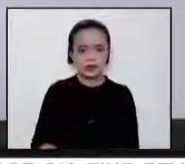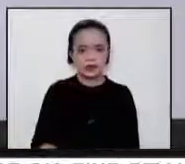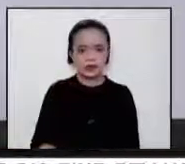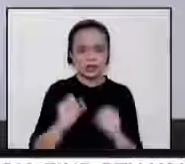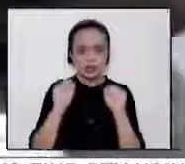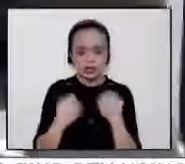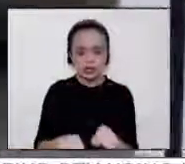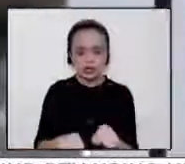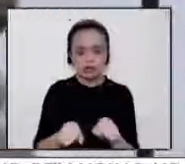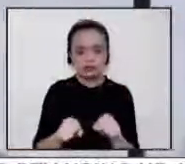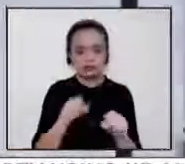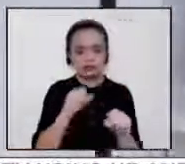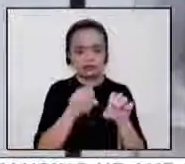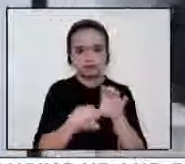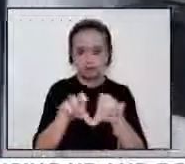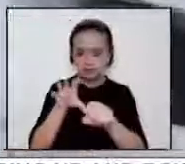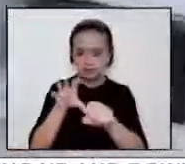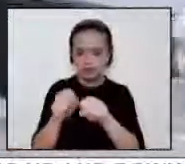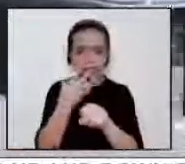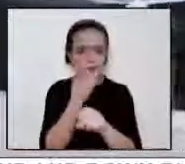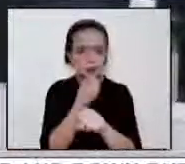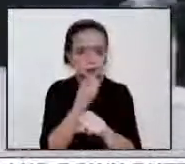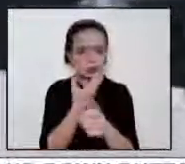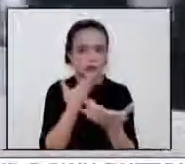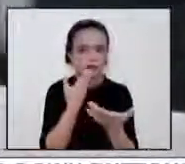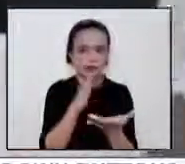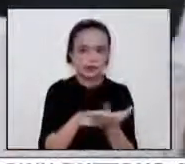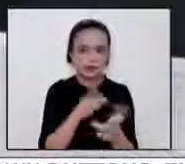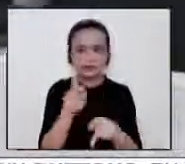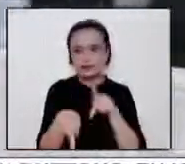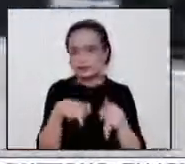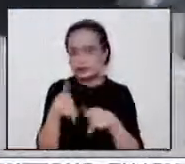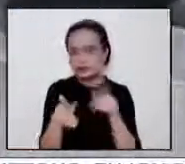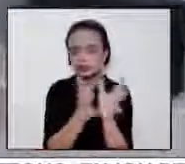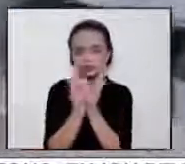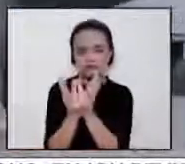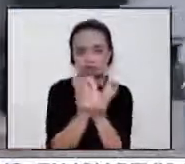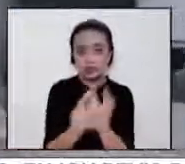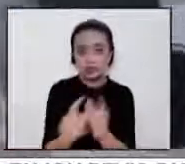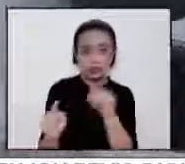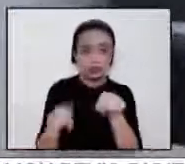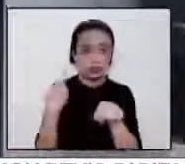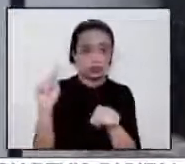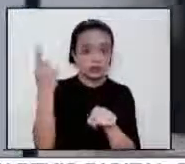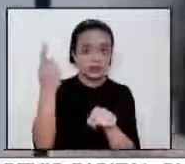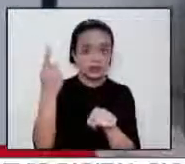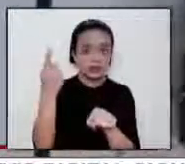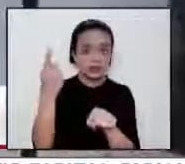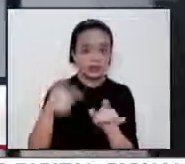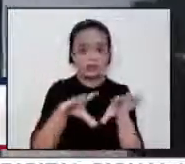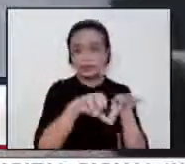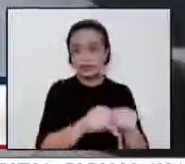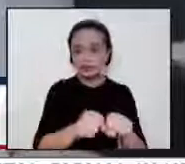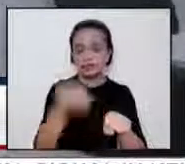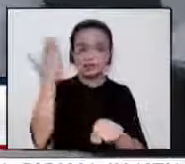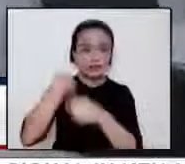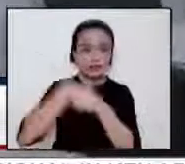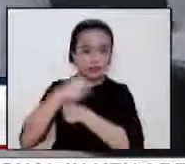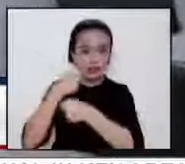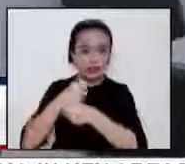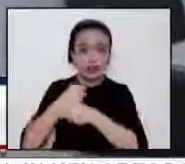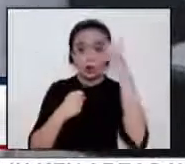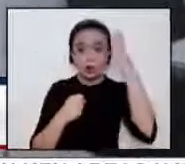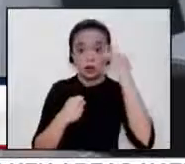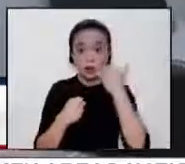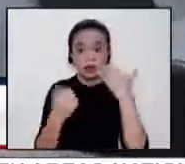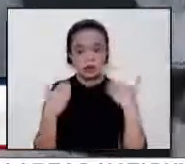sa komunidad. Si Haring Maggie ay unang naaresto noong nakaraang taon matapos makuhanan ng ilegal